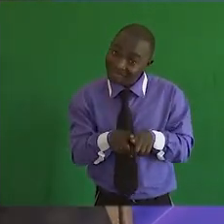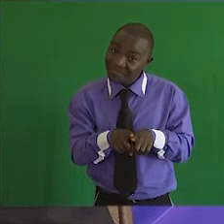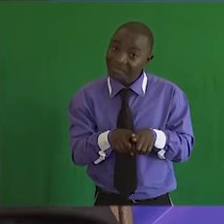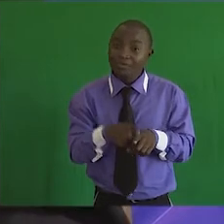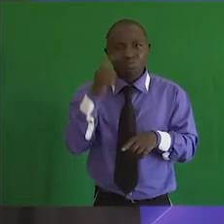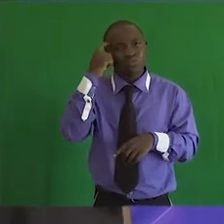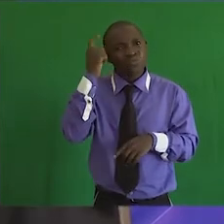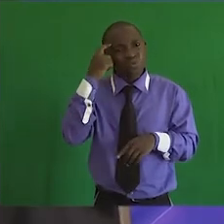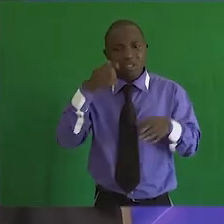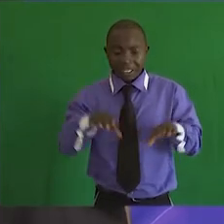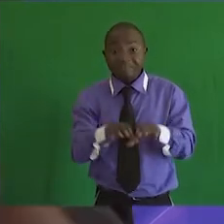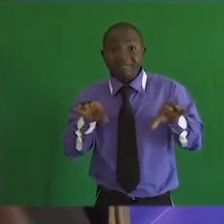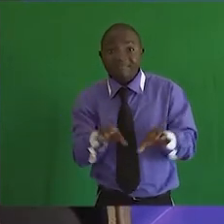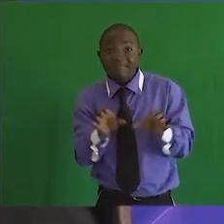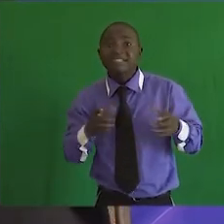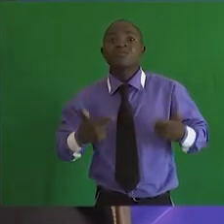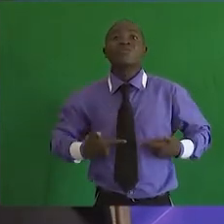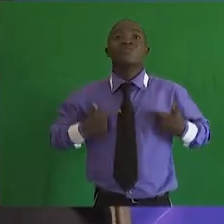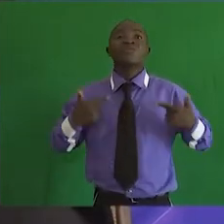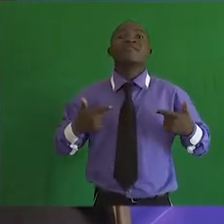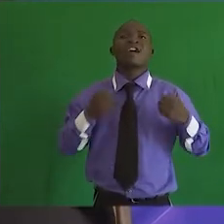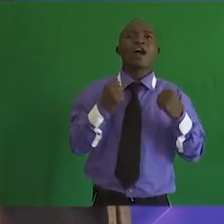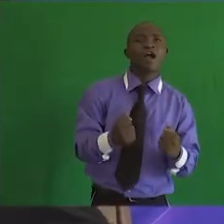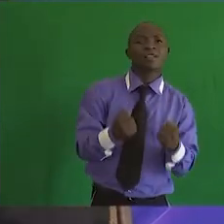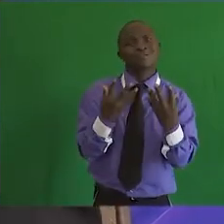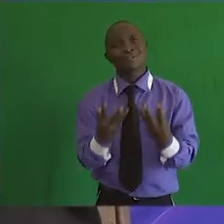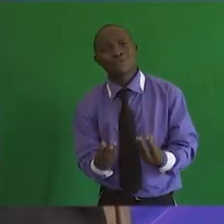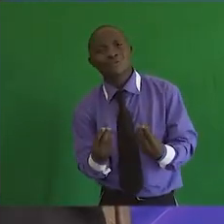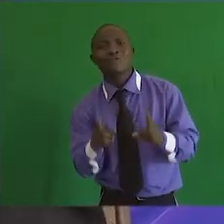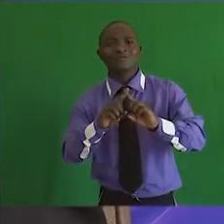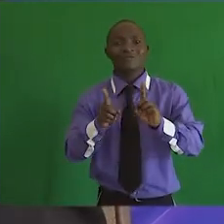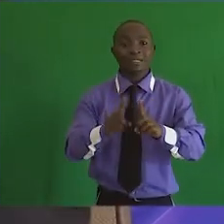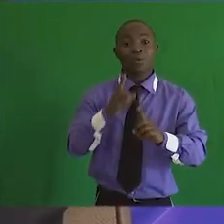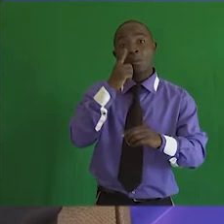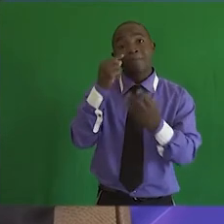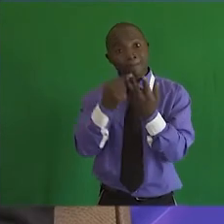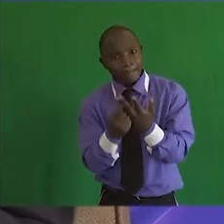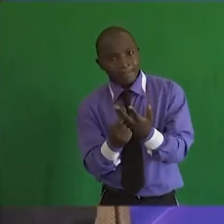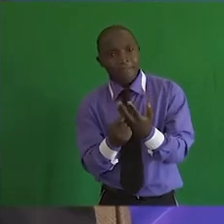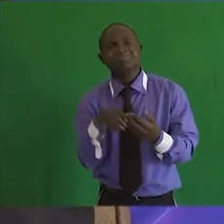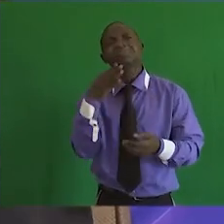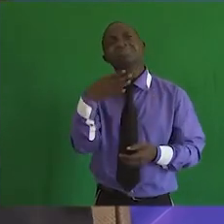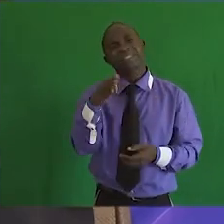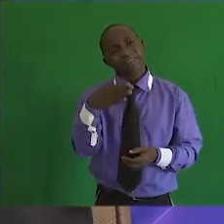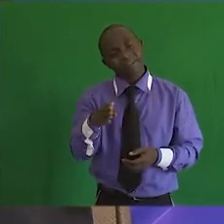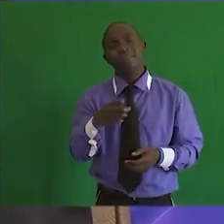chaivo. Kwete kuti baba vatinoziva. Icho kwati zvangazvitorwa pano kuti dzimwe dzenguva tisi tiri kutadza